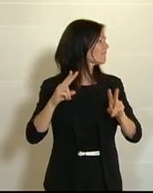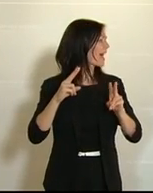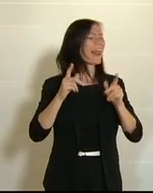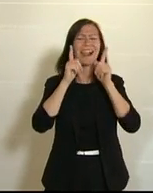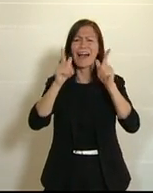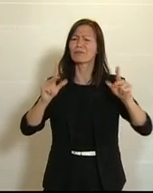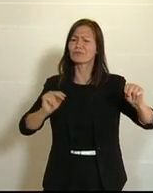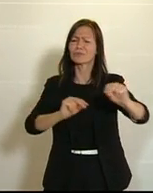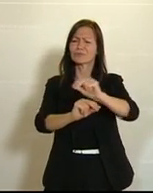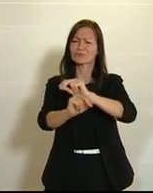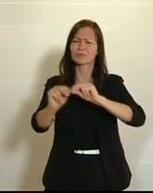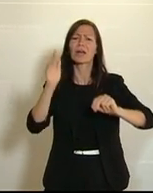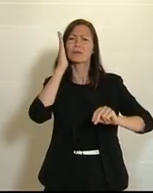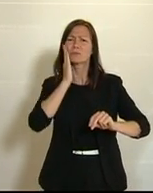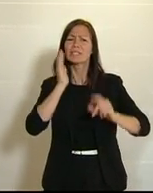Dankeschön.